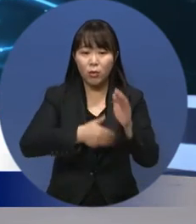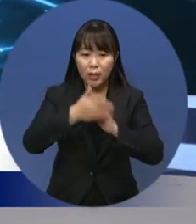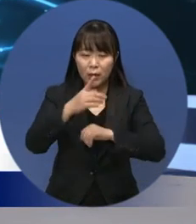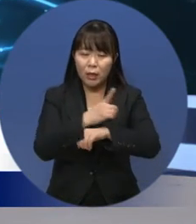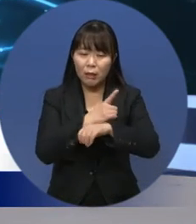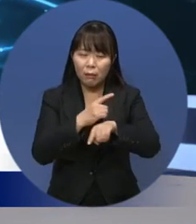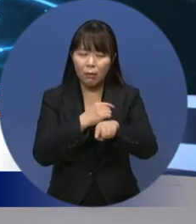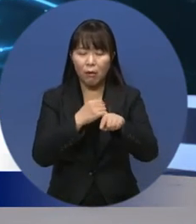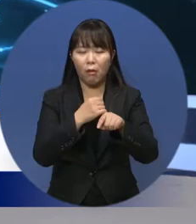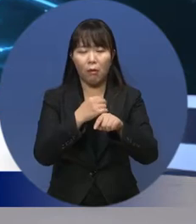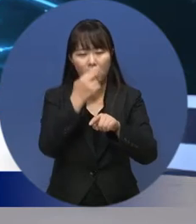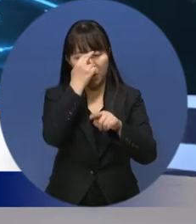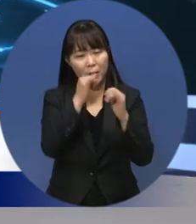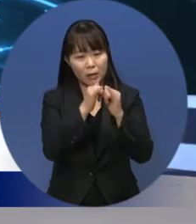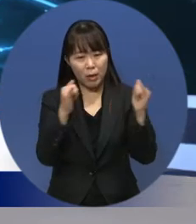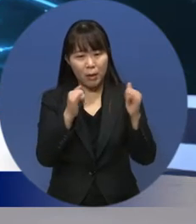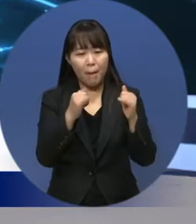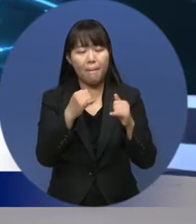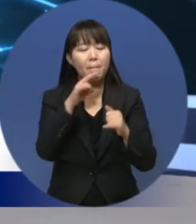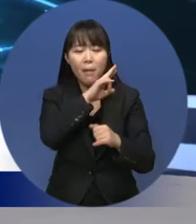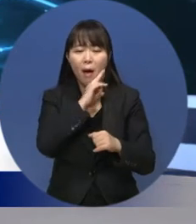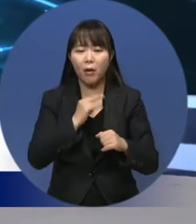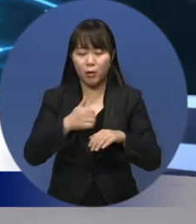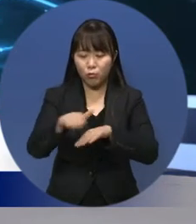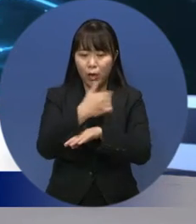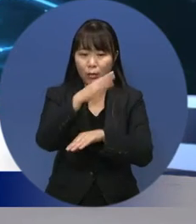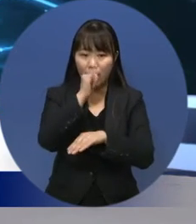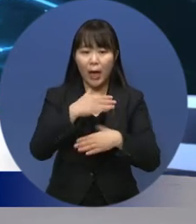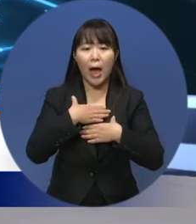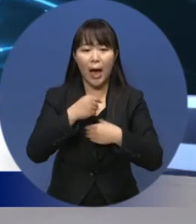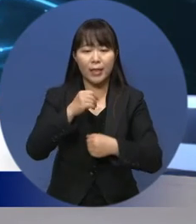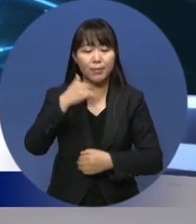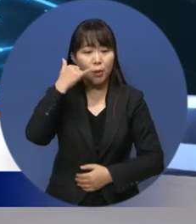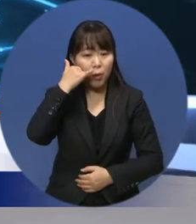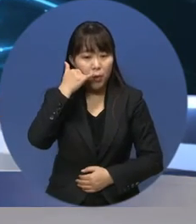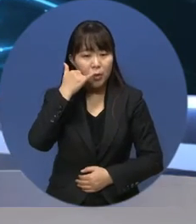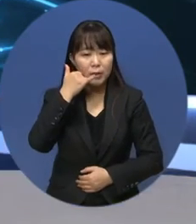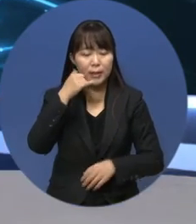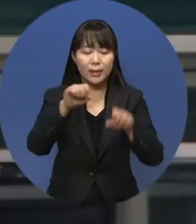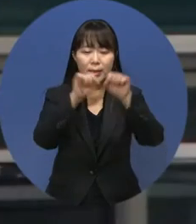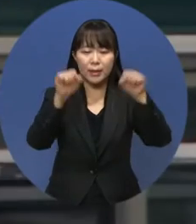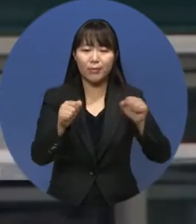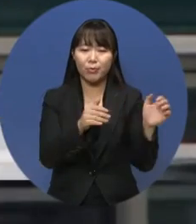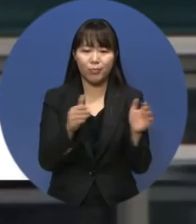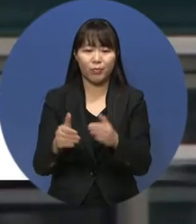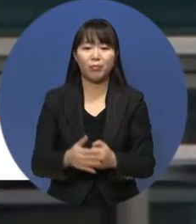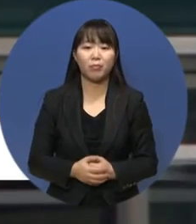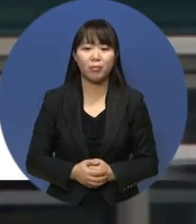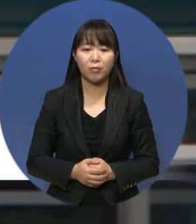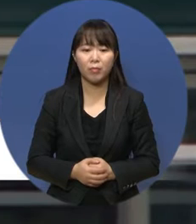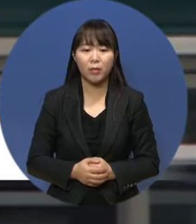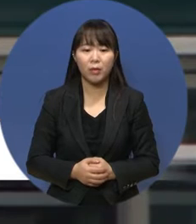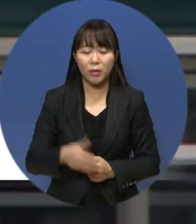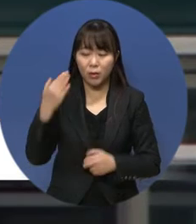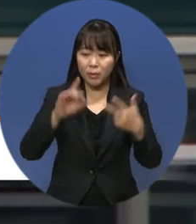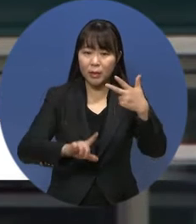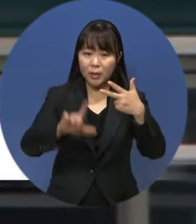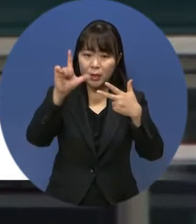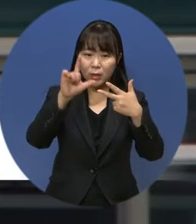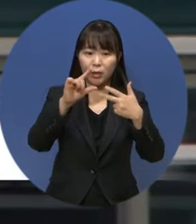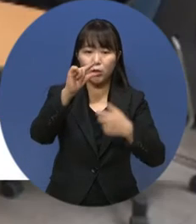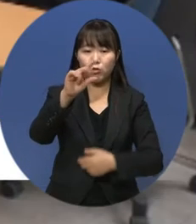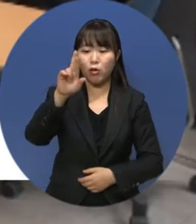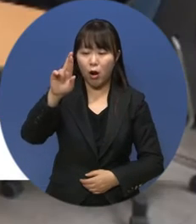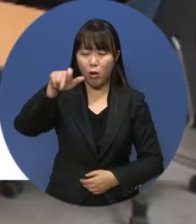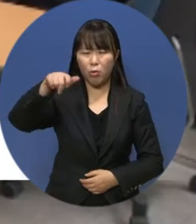도 편리하게 출입 확인을 할 수 있도록 안심 콜 시스템을 도입했습니다 서울시가 지난 7일 qr